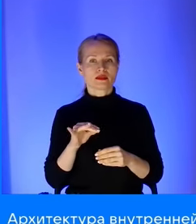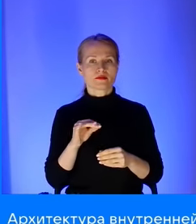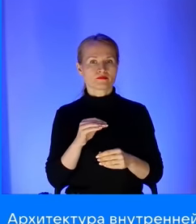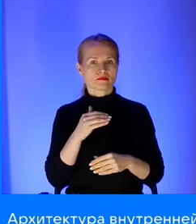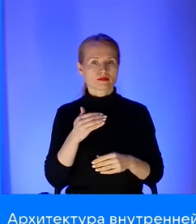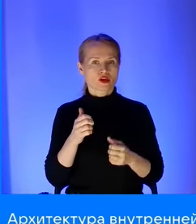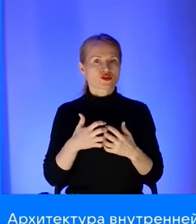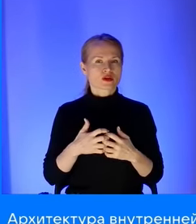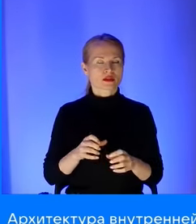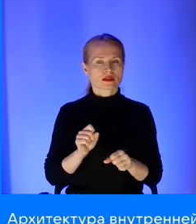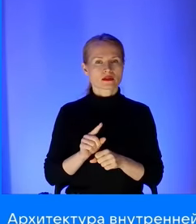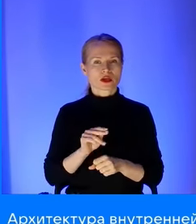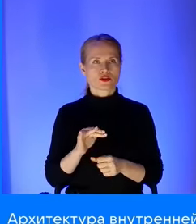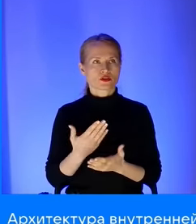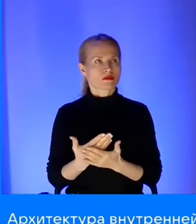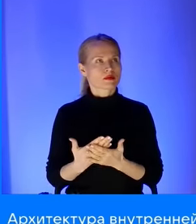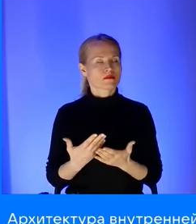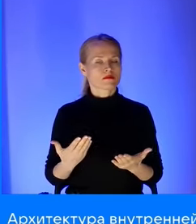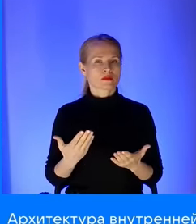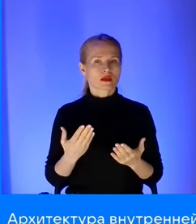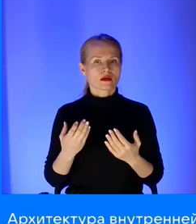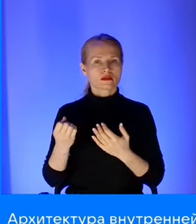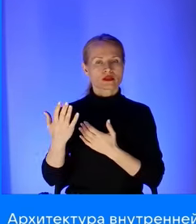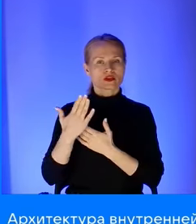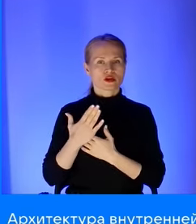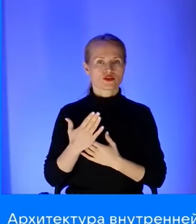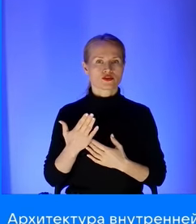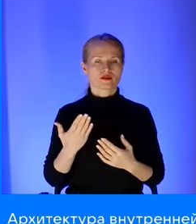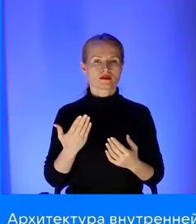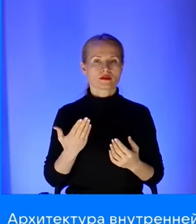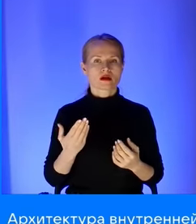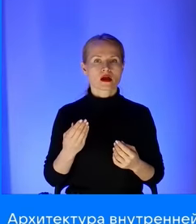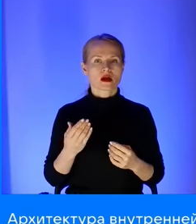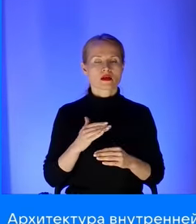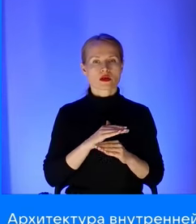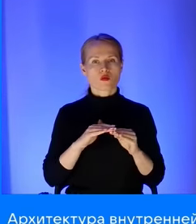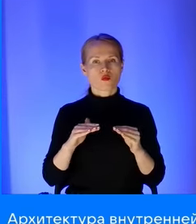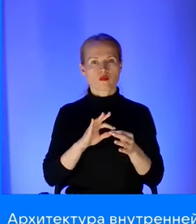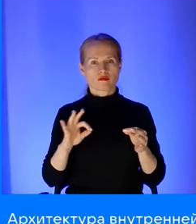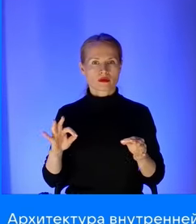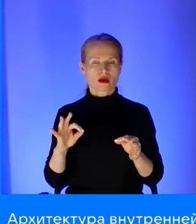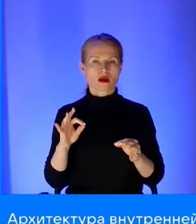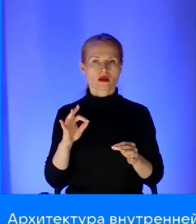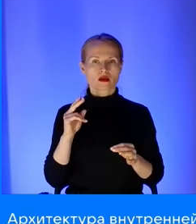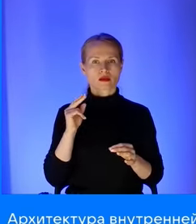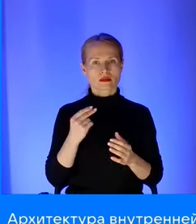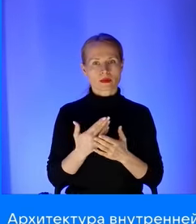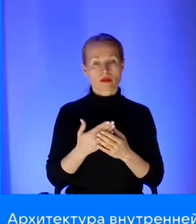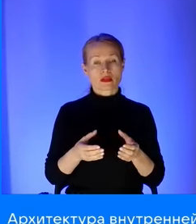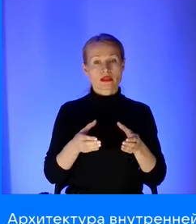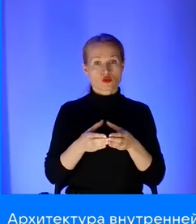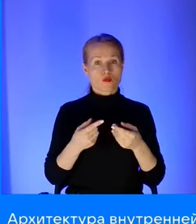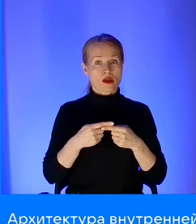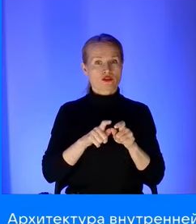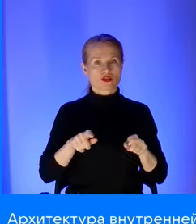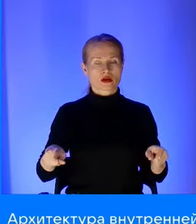задачи там ну задача уровня R тут как бы даже по-другому не скажешь есть всегда определённая группа инженеров